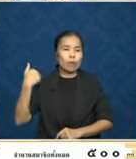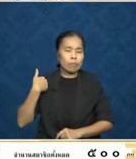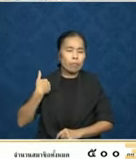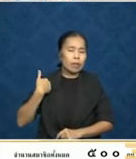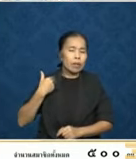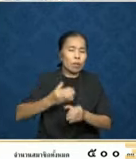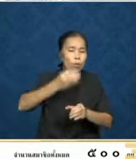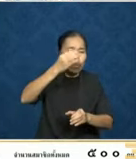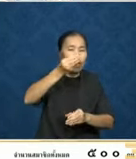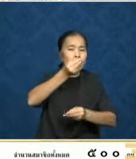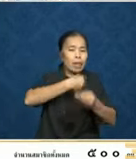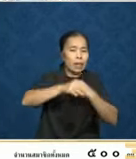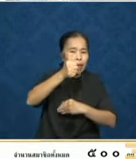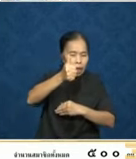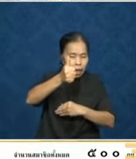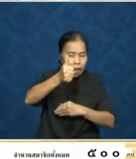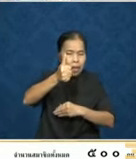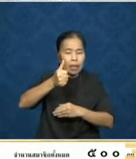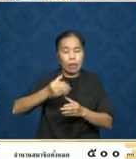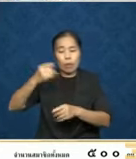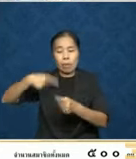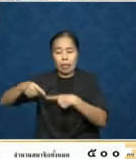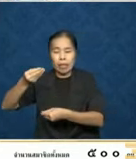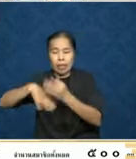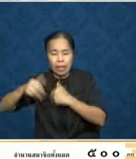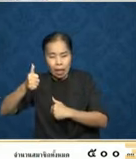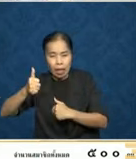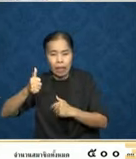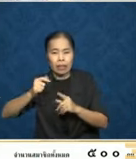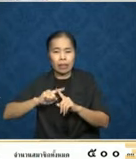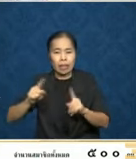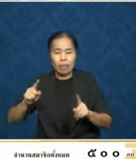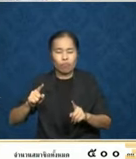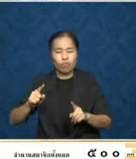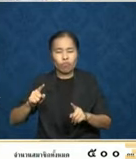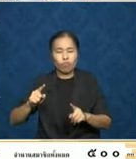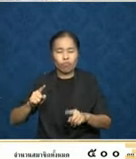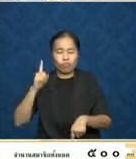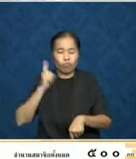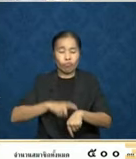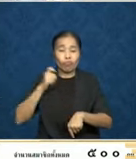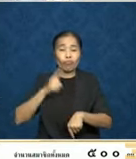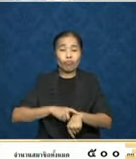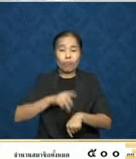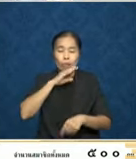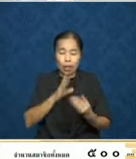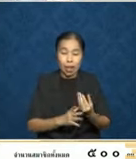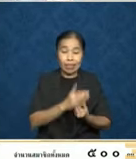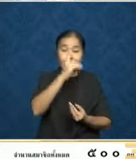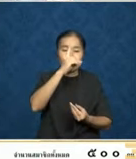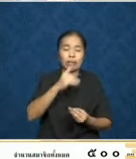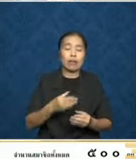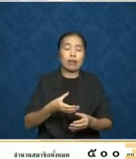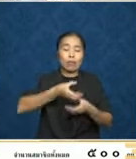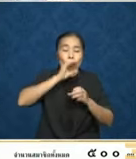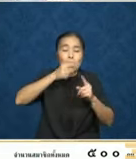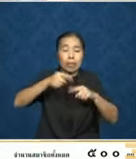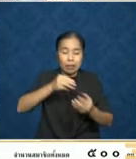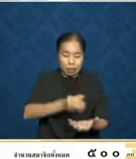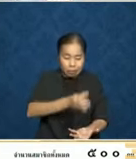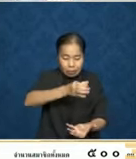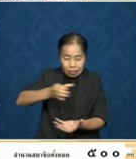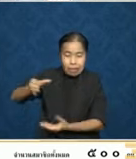ดไปขายได้มีที่รับซื้อมีอะไรอย่างเงี้ยแต่ไม่คุ้มหรอกค่ะถ้าอาทิตย์นึงเขาจะมีขวดพลาสติกหรือขวดแก้วแค่5ขวด